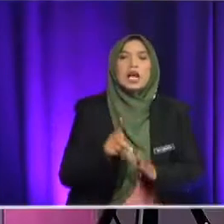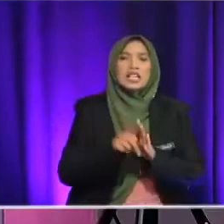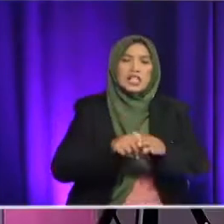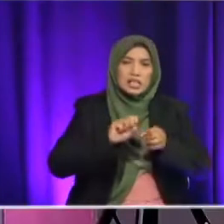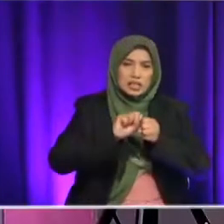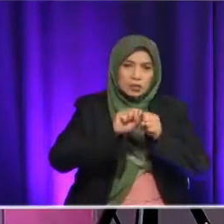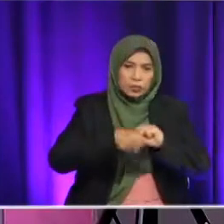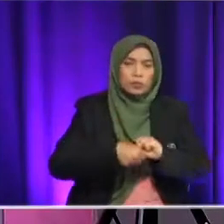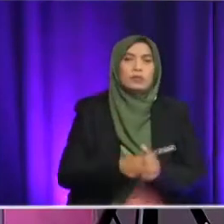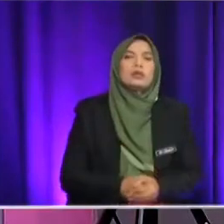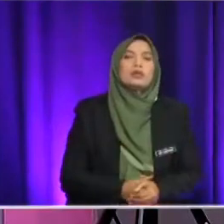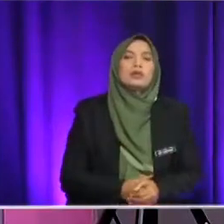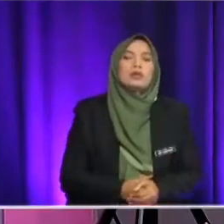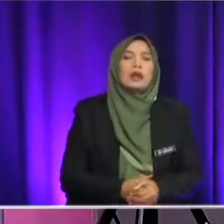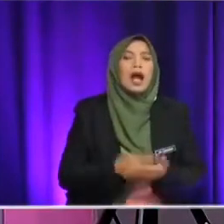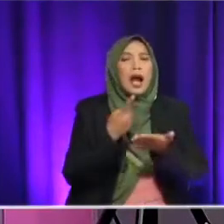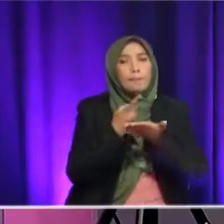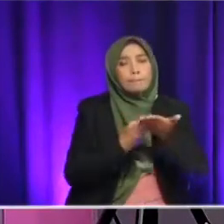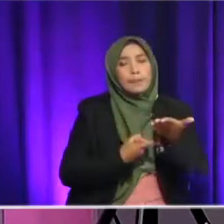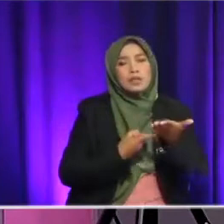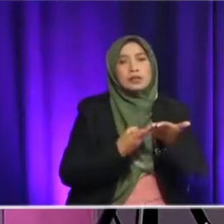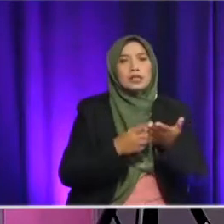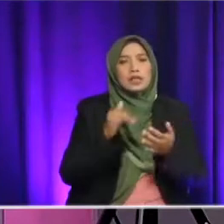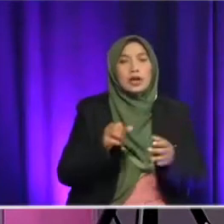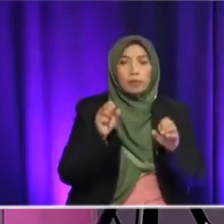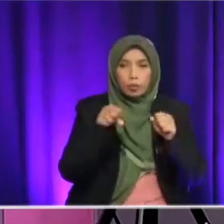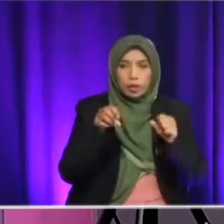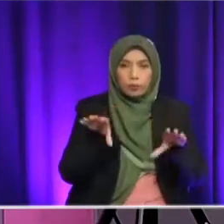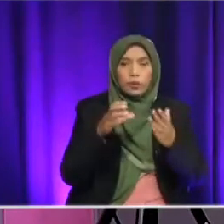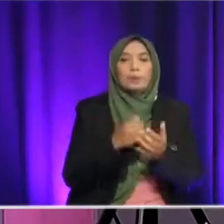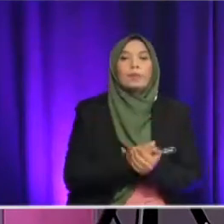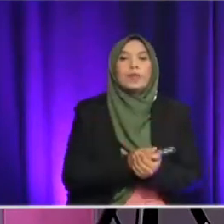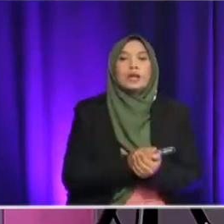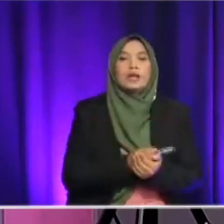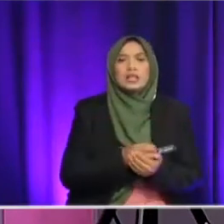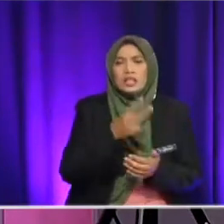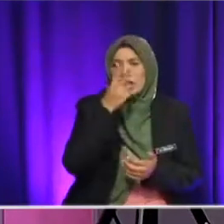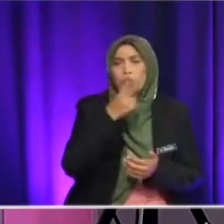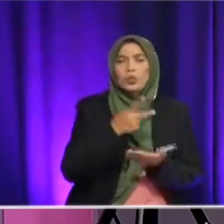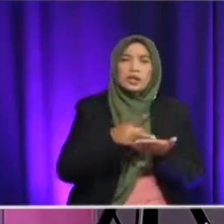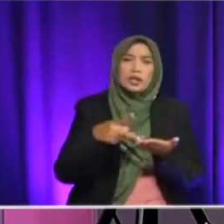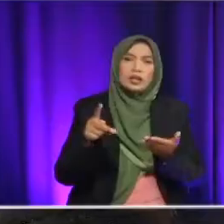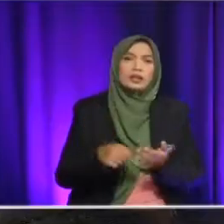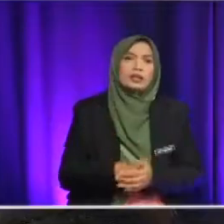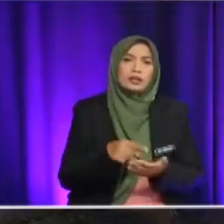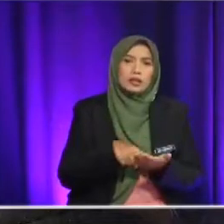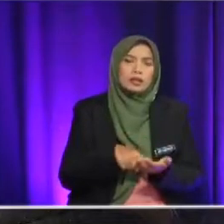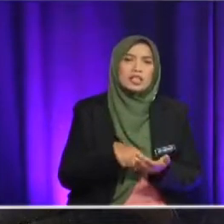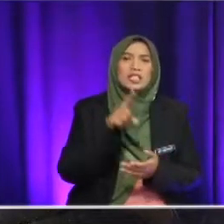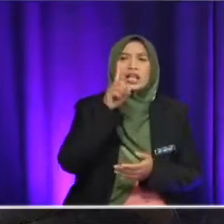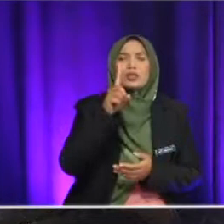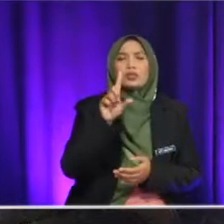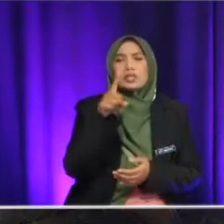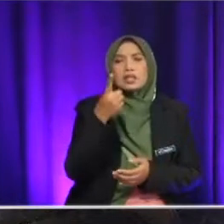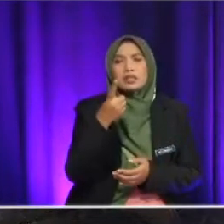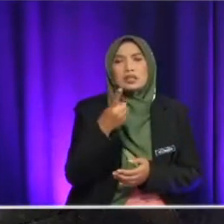sudah terang lagi bersuluh. Tapi kita tengok kat sini kan, Din, kita tengok karangan ni satu je ungkapan menarik dia